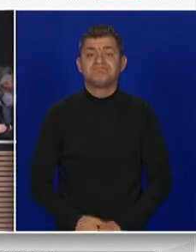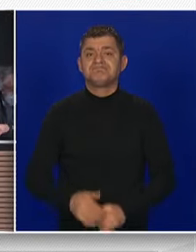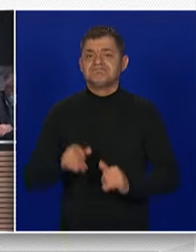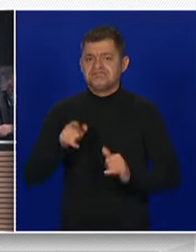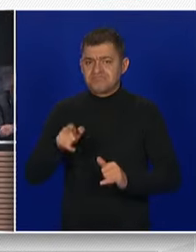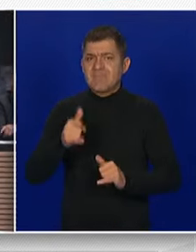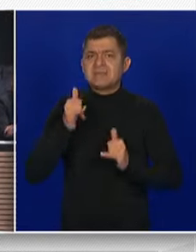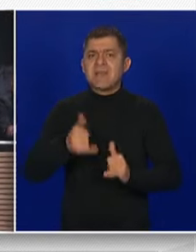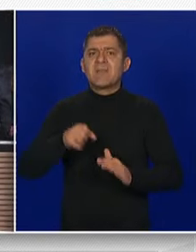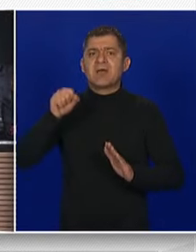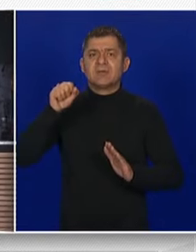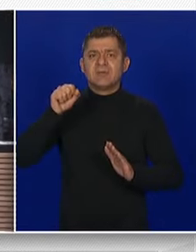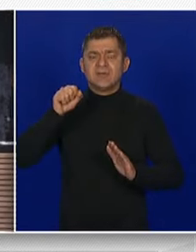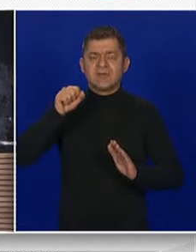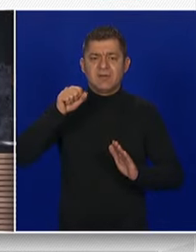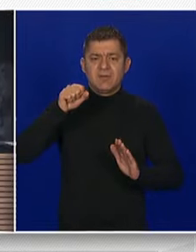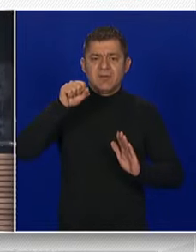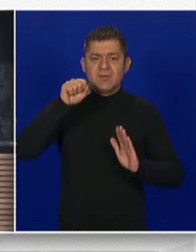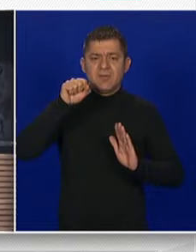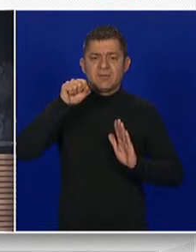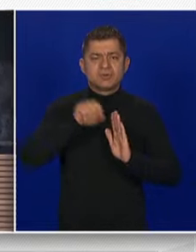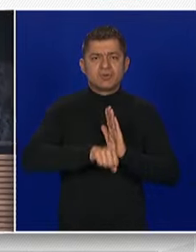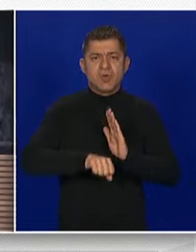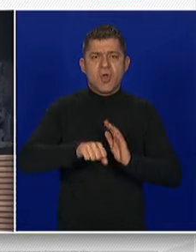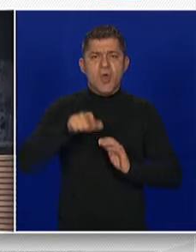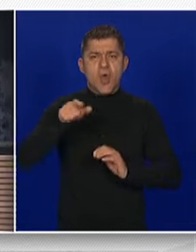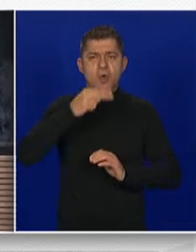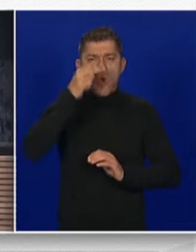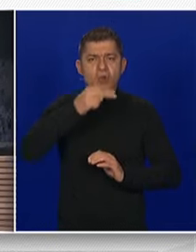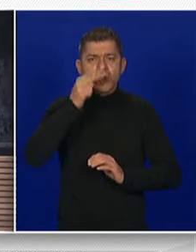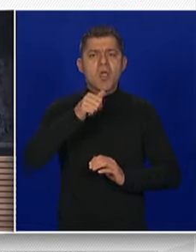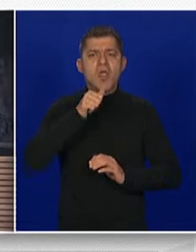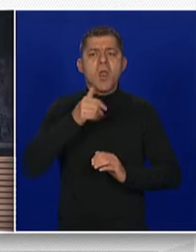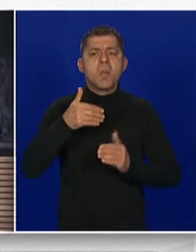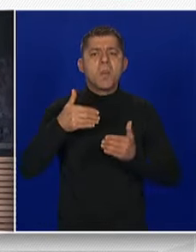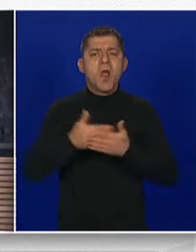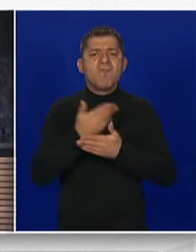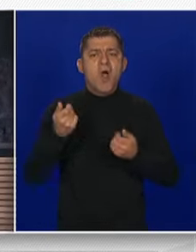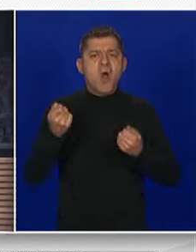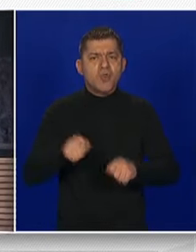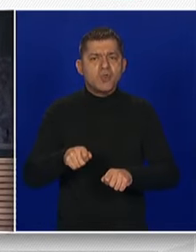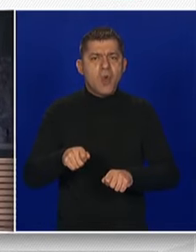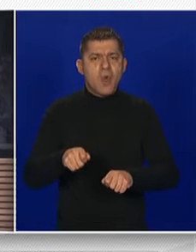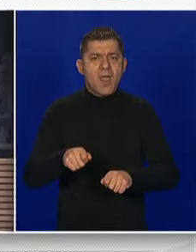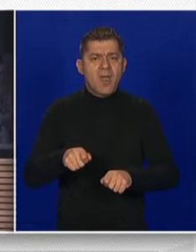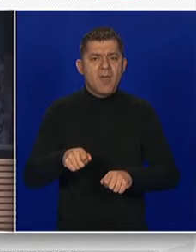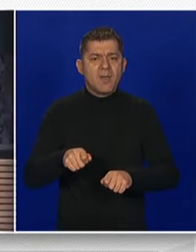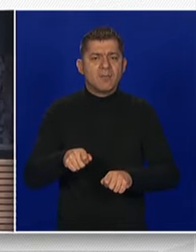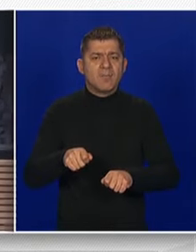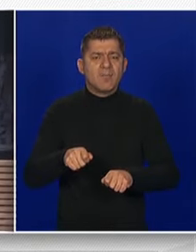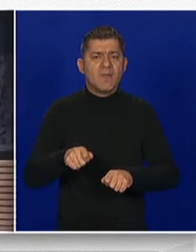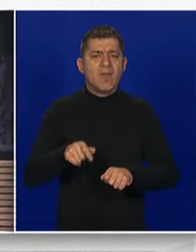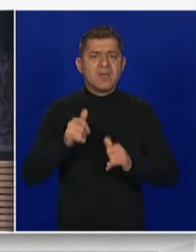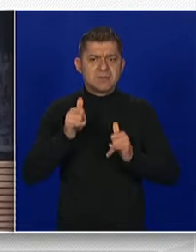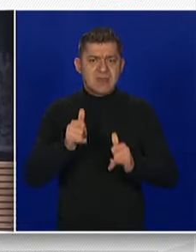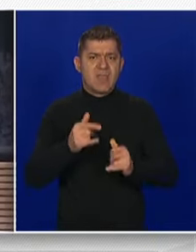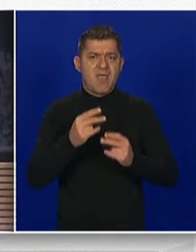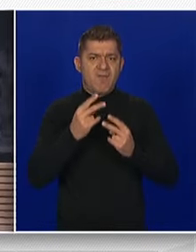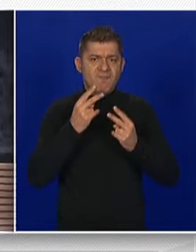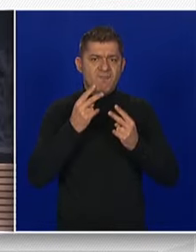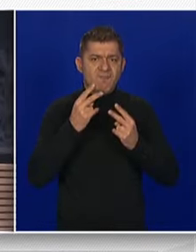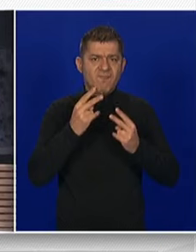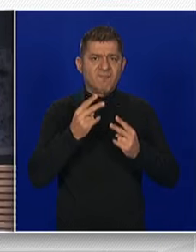da nema u pripremi nekih novih odluka. Međutim, opet vrijedi kao i za sve drugo, ovisno